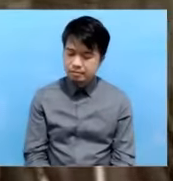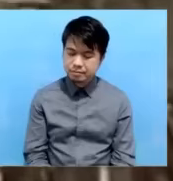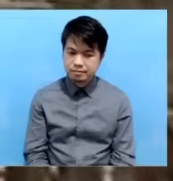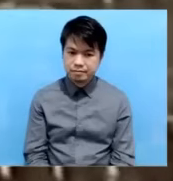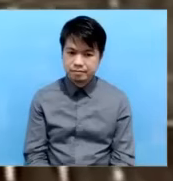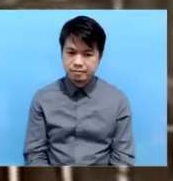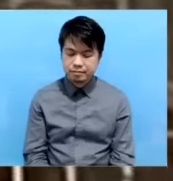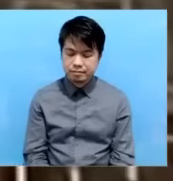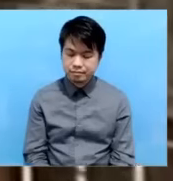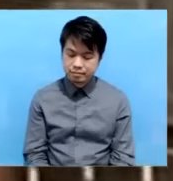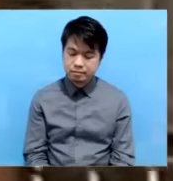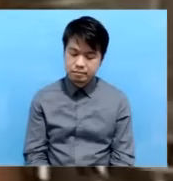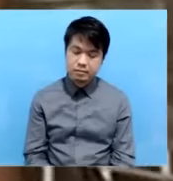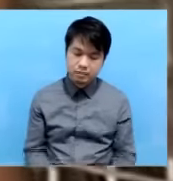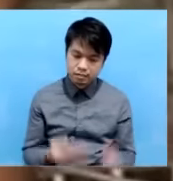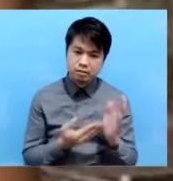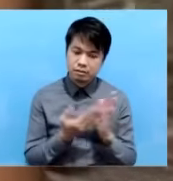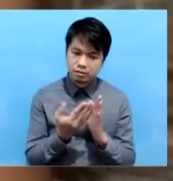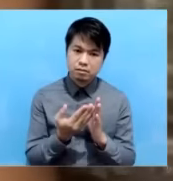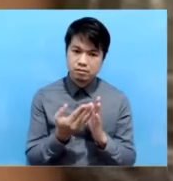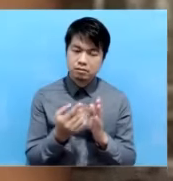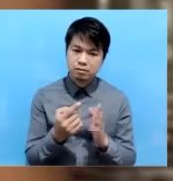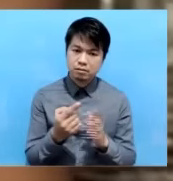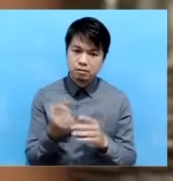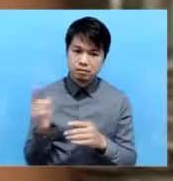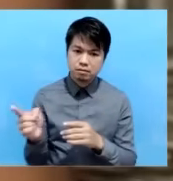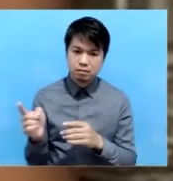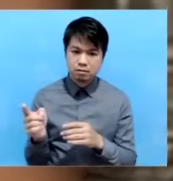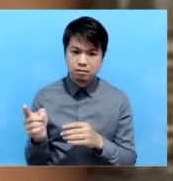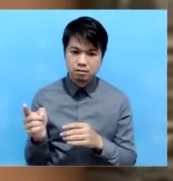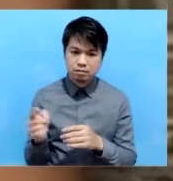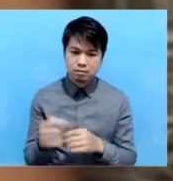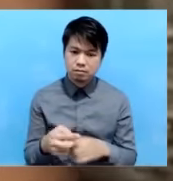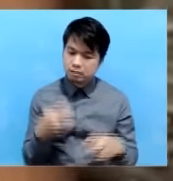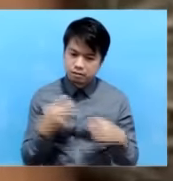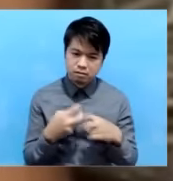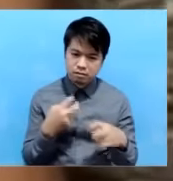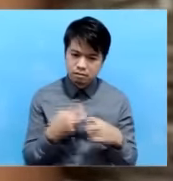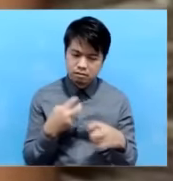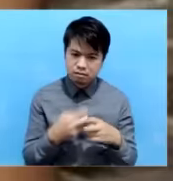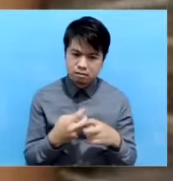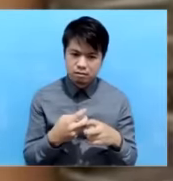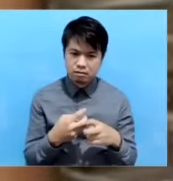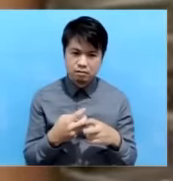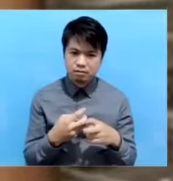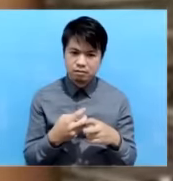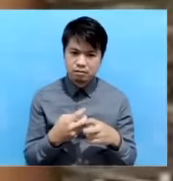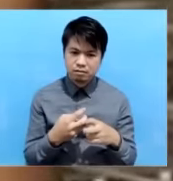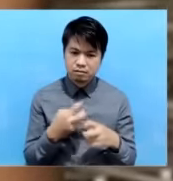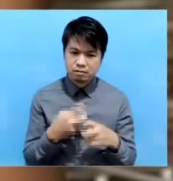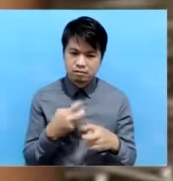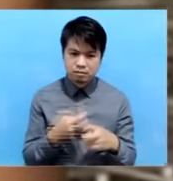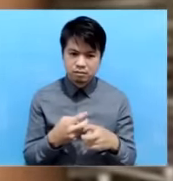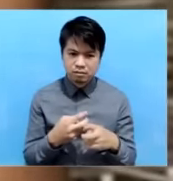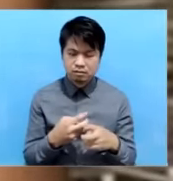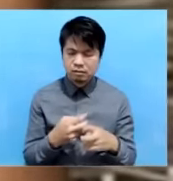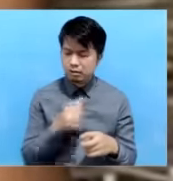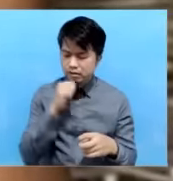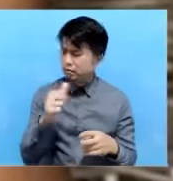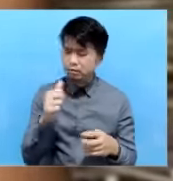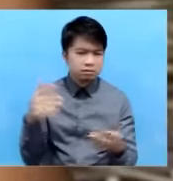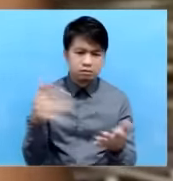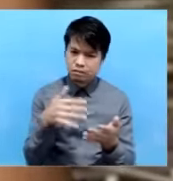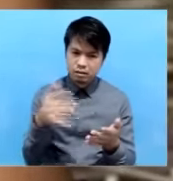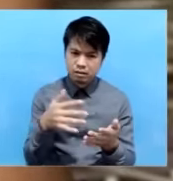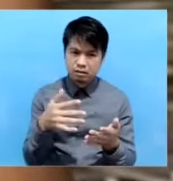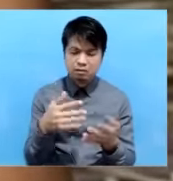Tatapatin ko lang kayo, ma'am. Opo. Hindi po ako nakapag-aaral. Hindi po kayo nakapag? Aral. Opo. Kahit po